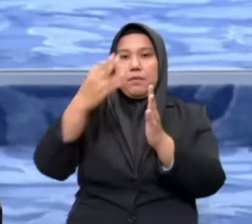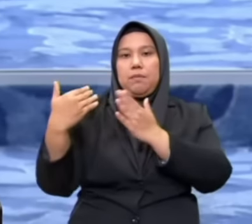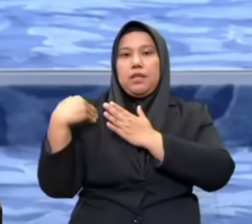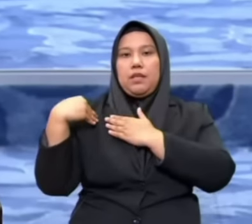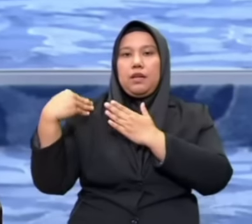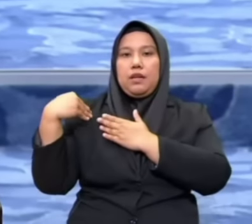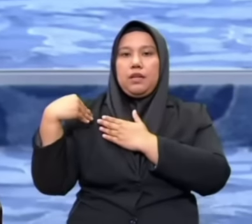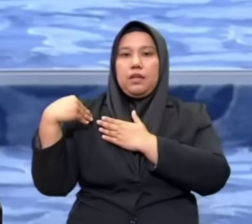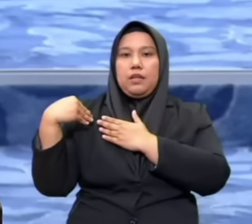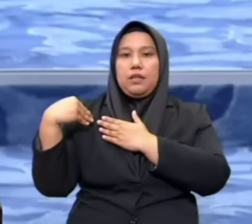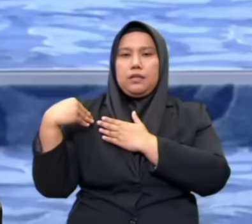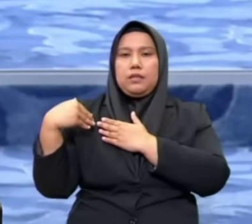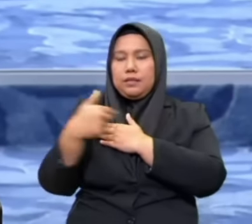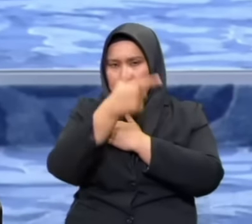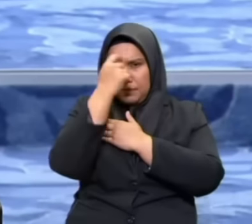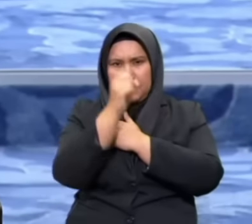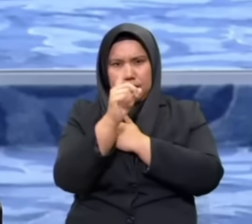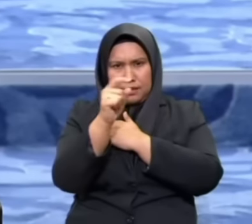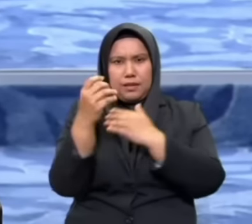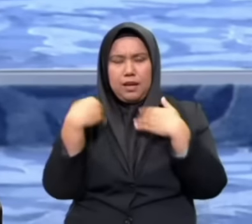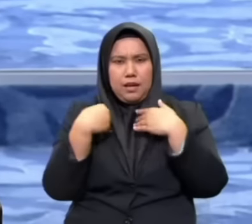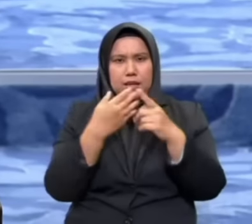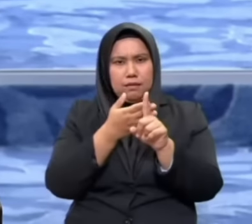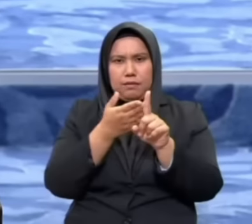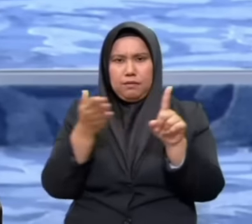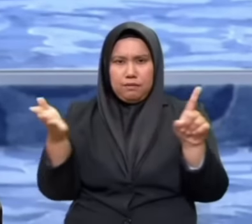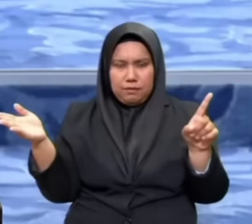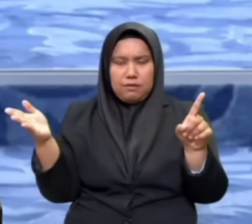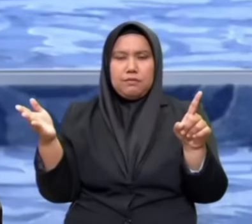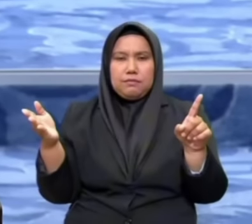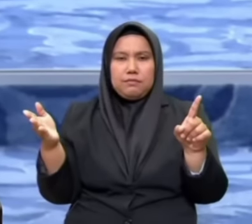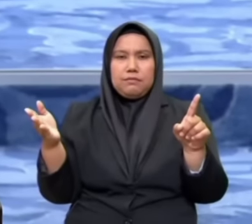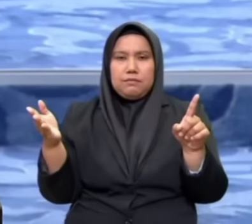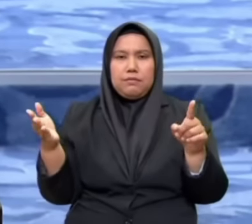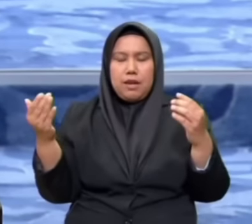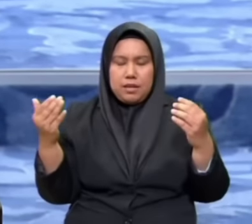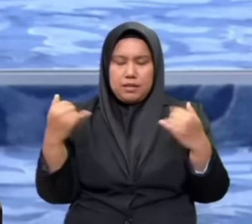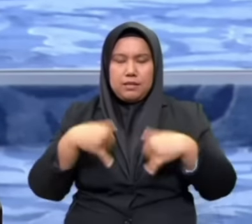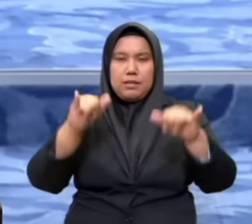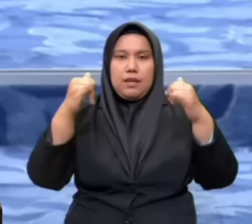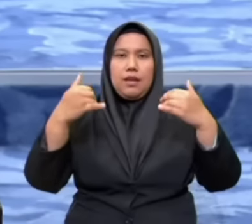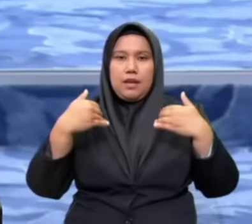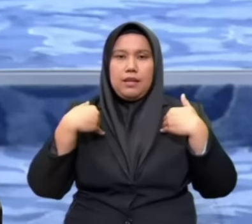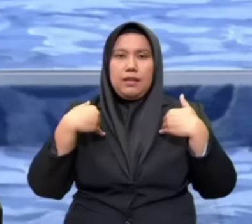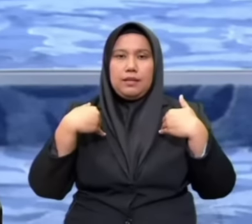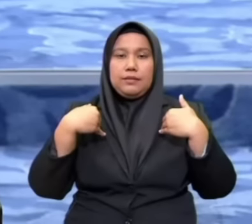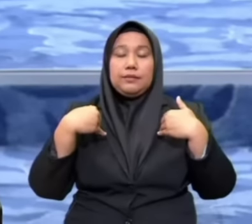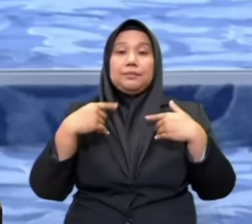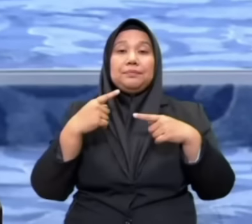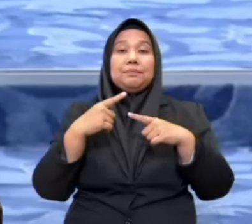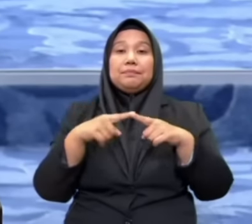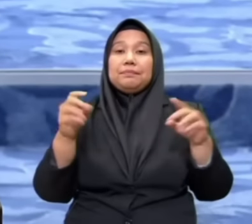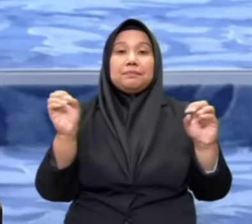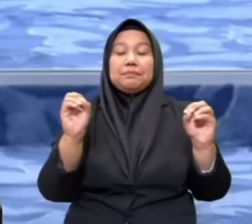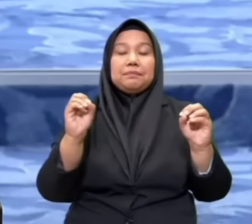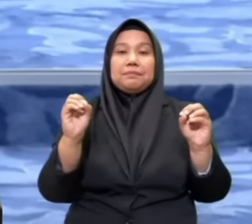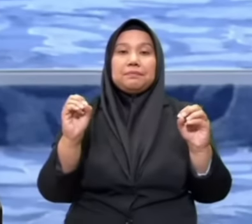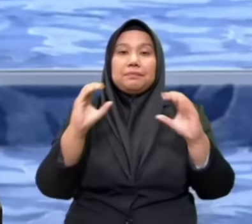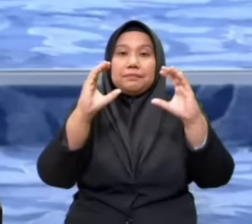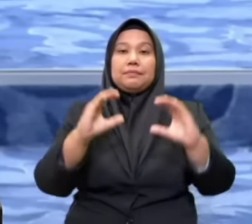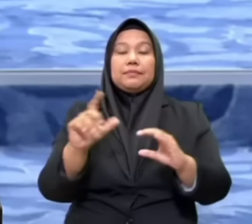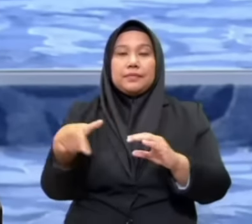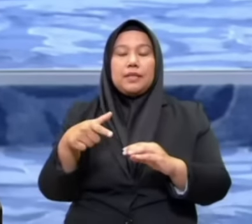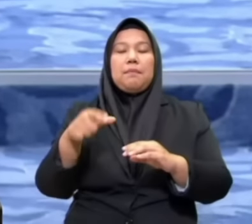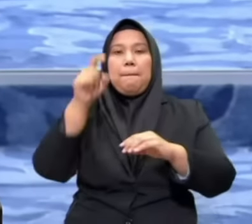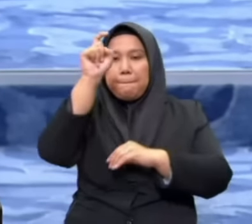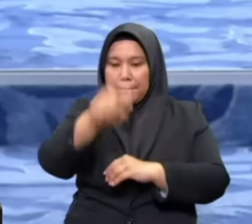kadang-kadang pelanggaran itu masih berterusan di beberapa peringkat, dan tidak ada jalan lain tetapi untuk kita jalankan